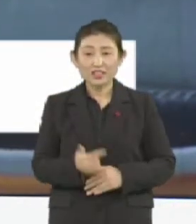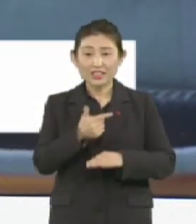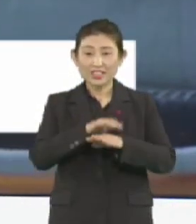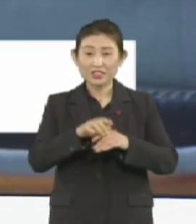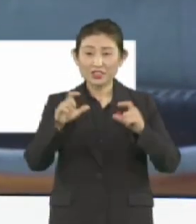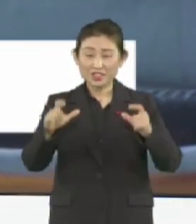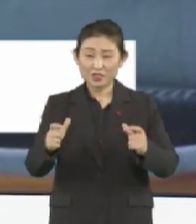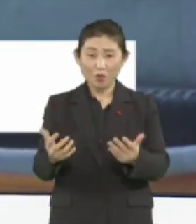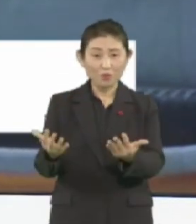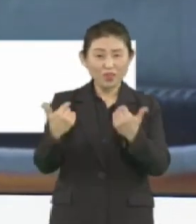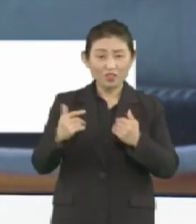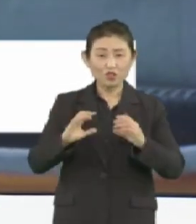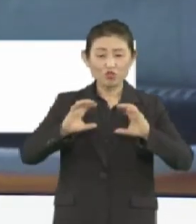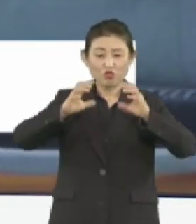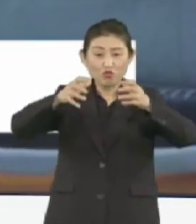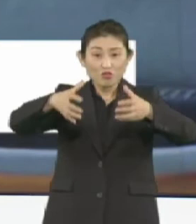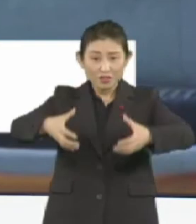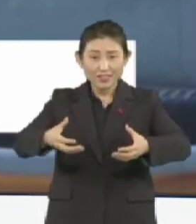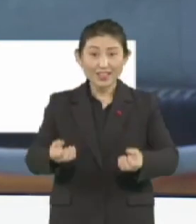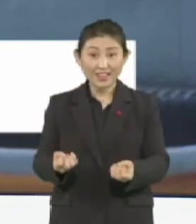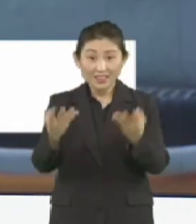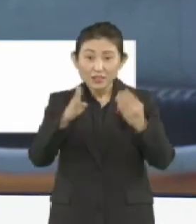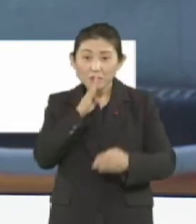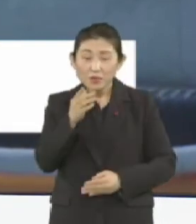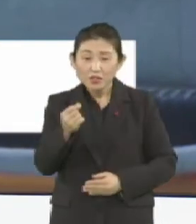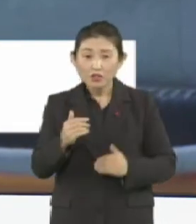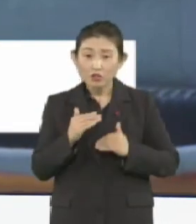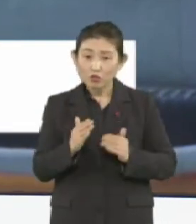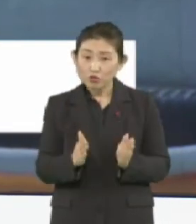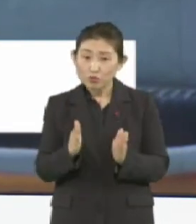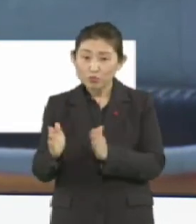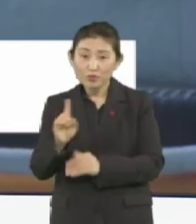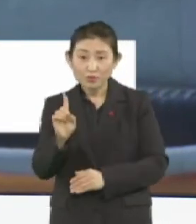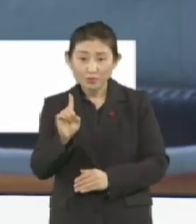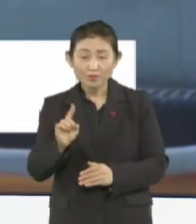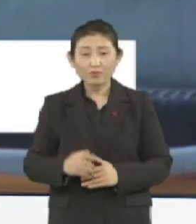큰 국제 행사라고 하지 않습니까? 지금 뭐 어떻게 준비되고 있습니까?